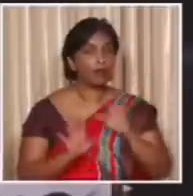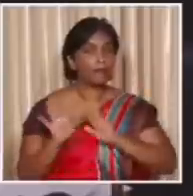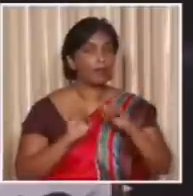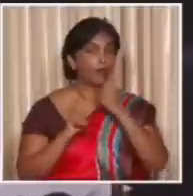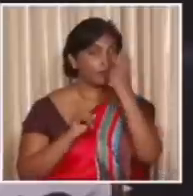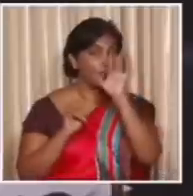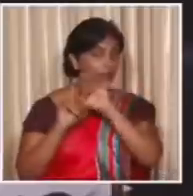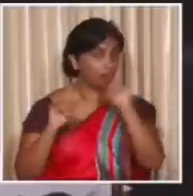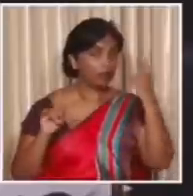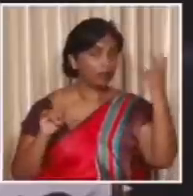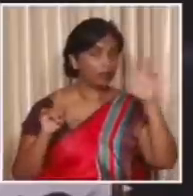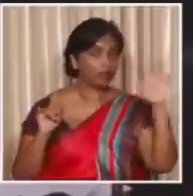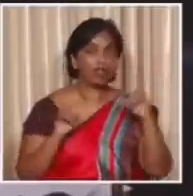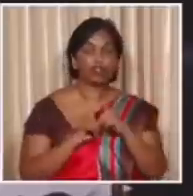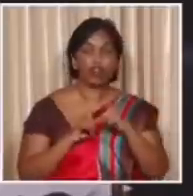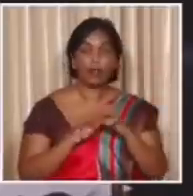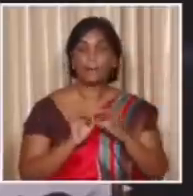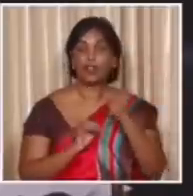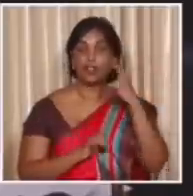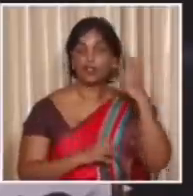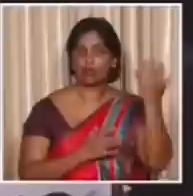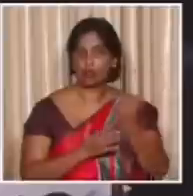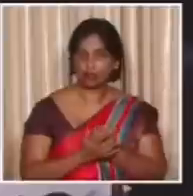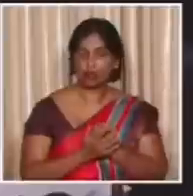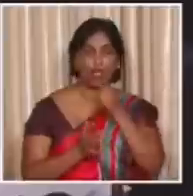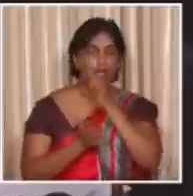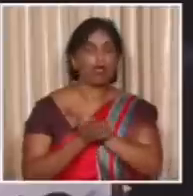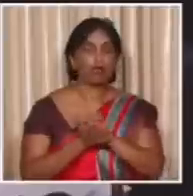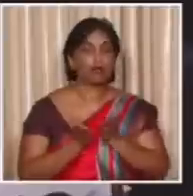ඉඳන් 19 වෙනකම් ඩොලර් බිලියන 12ක් ණයක් ගත්තා. හම්බන්තොට